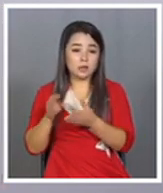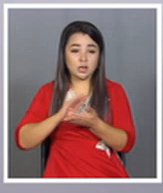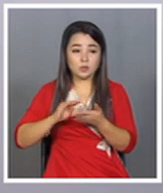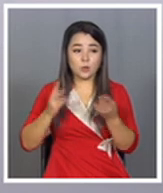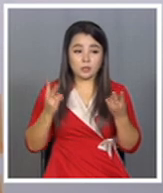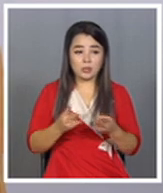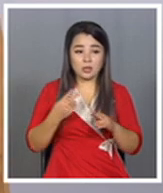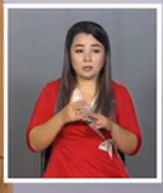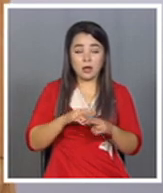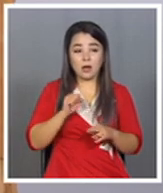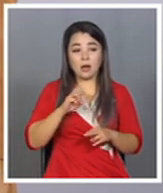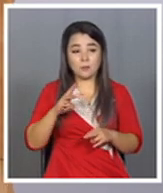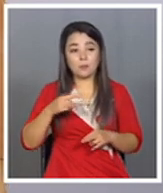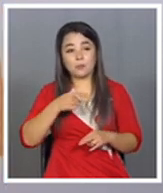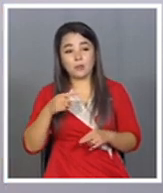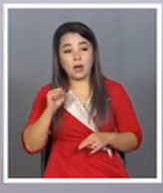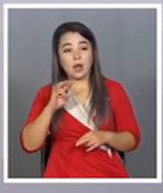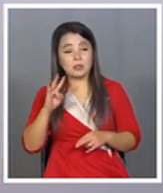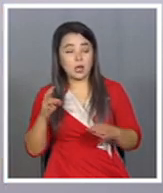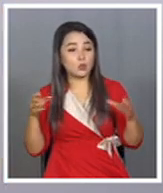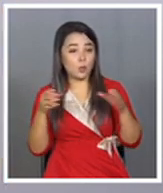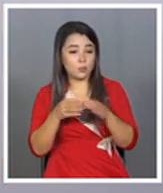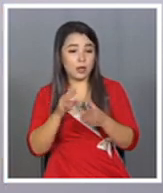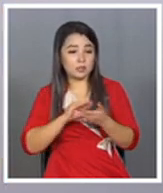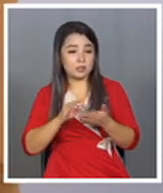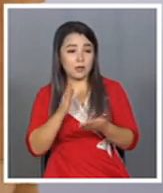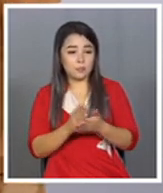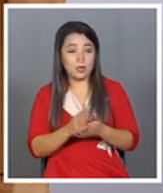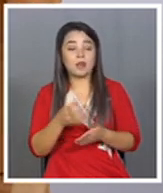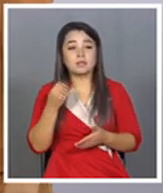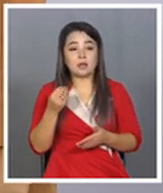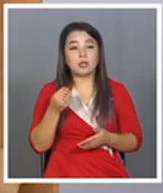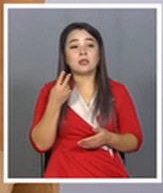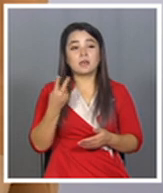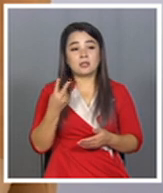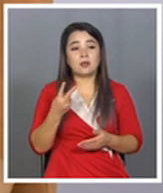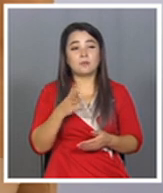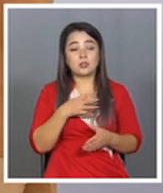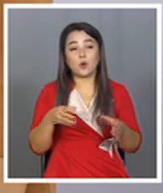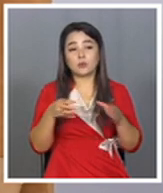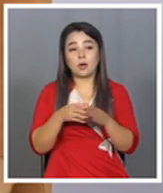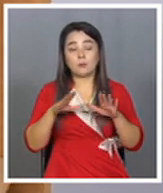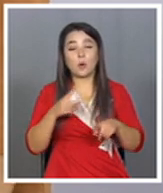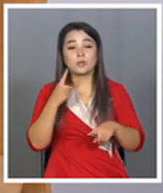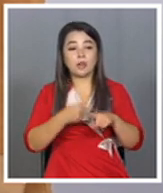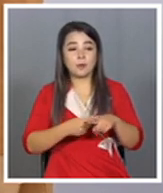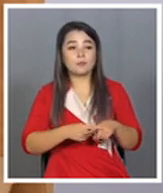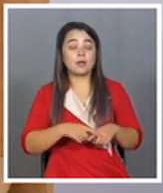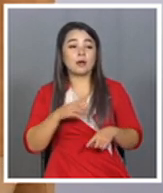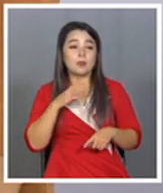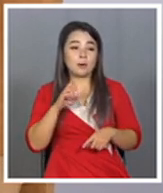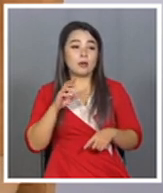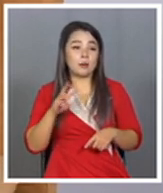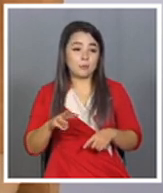Онда АМ азайту АН-ді топтастырып қосылғыштарға, және екінші топтастырған қосылғыштарымыз плюс